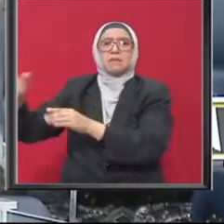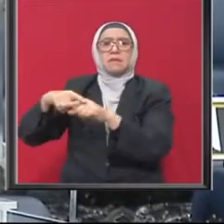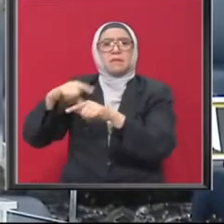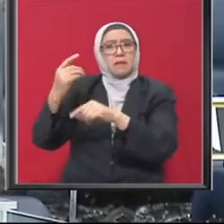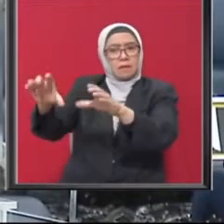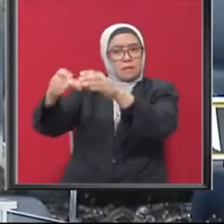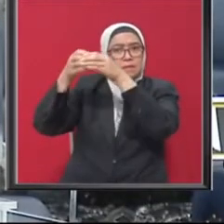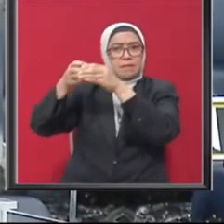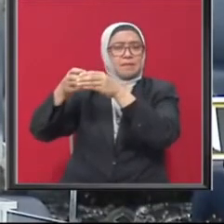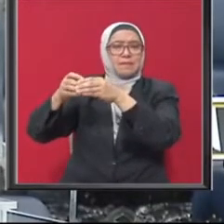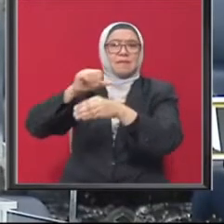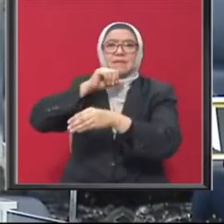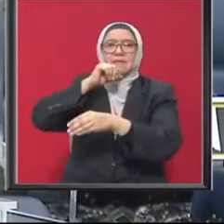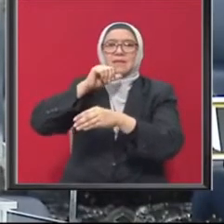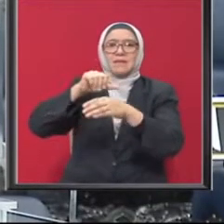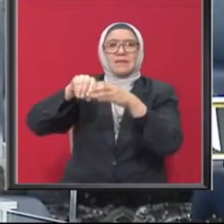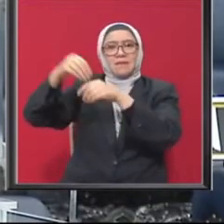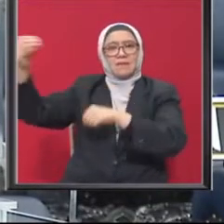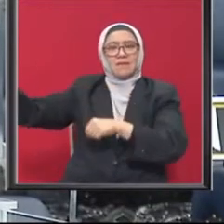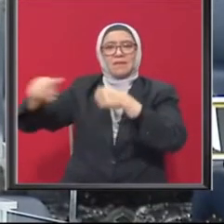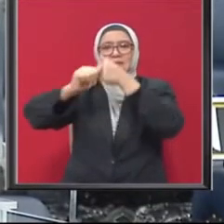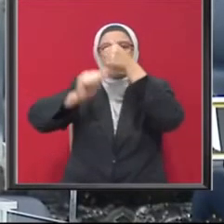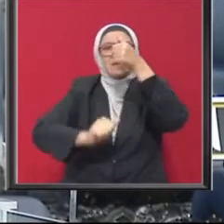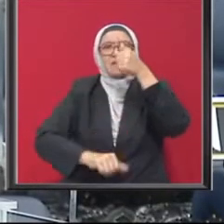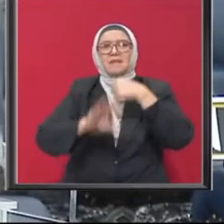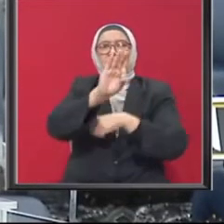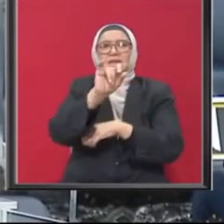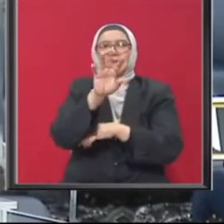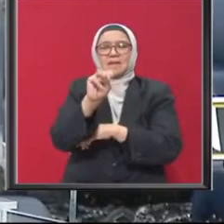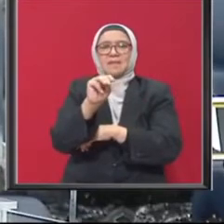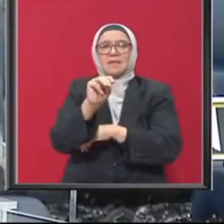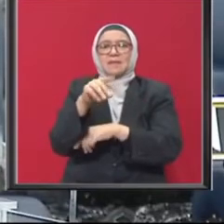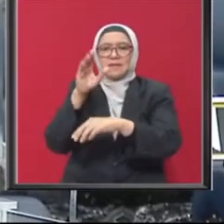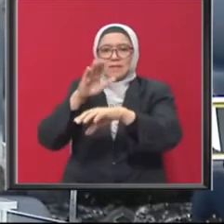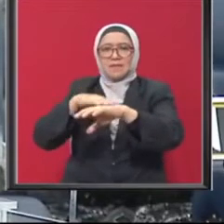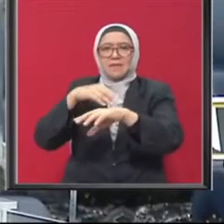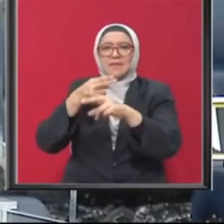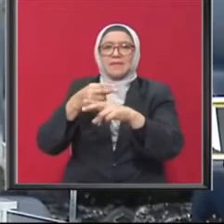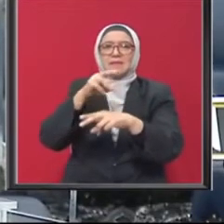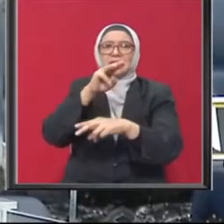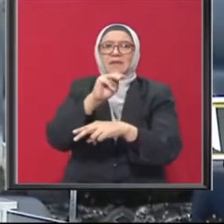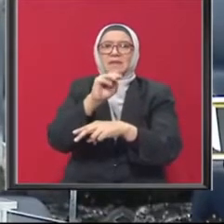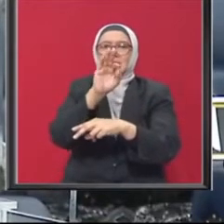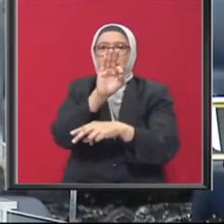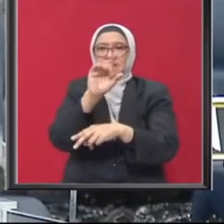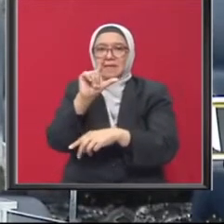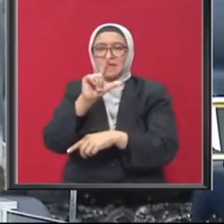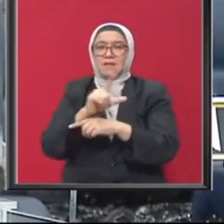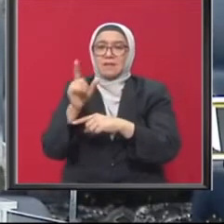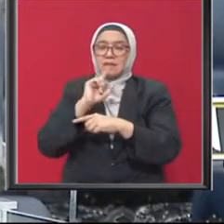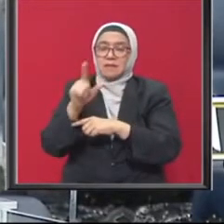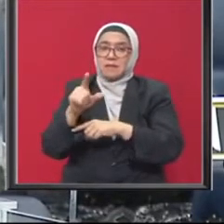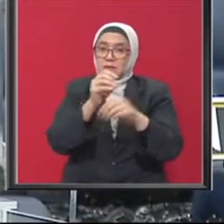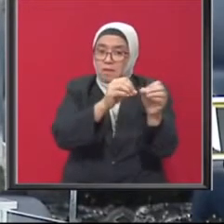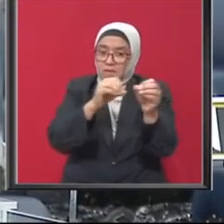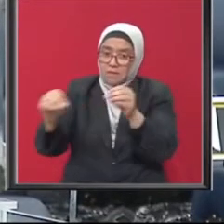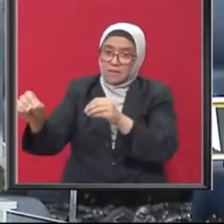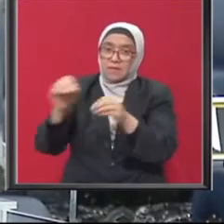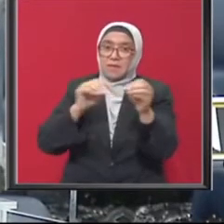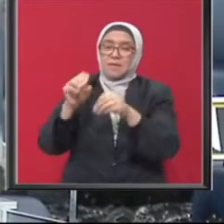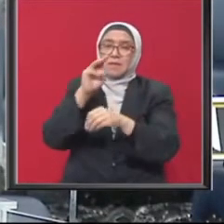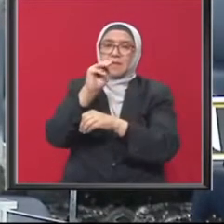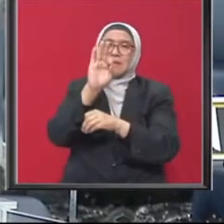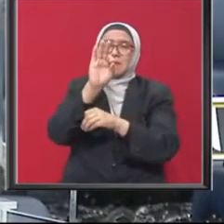pertandingan FM selaku badan induk ya itulah mfl selaku badan penghancur mfl